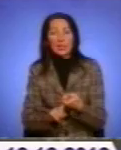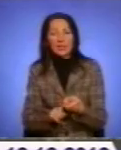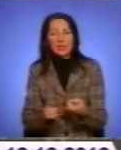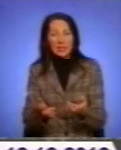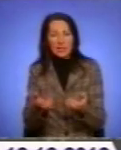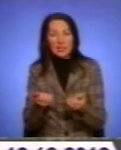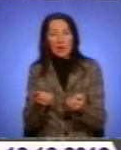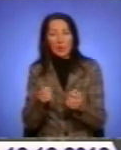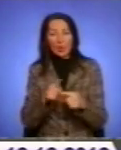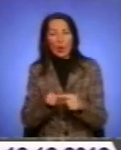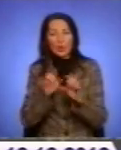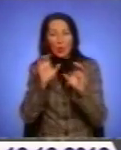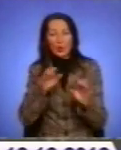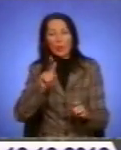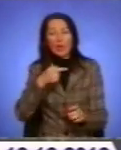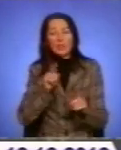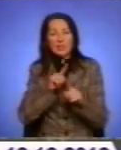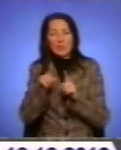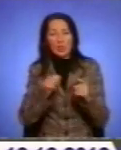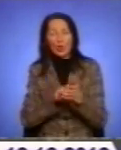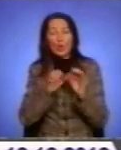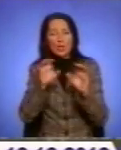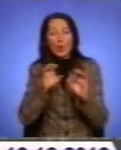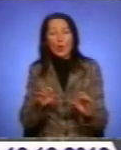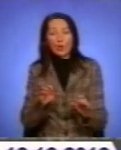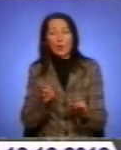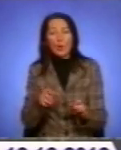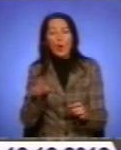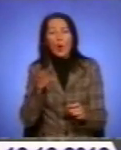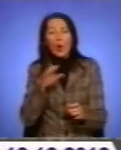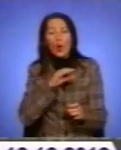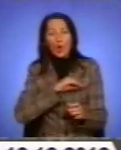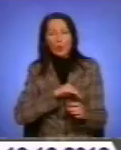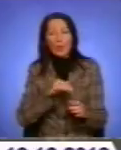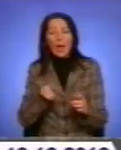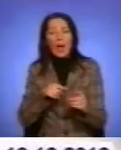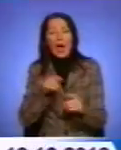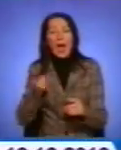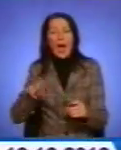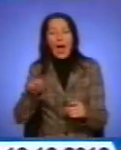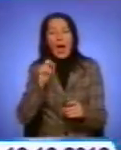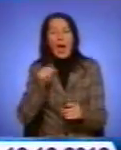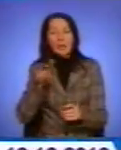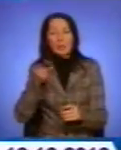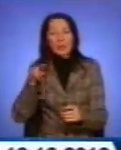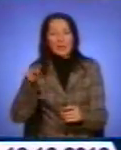Насамперед, вимагаються зміни до закону до кодексу про адміністративні правопорушення.